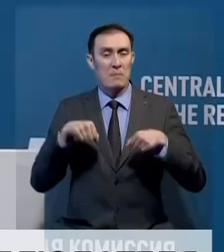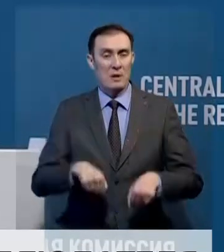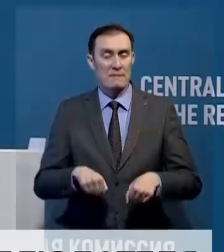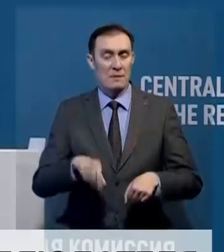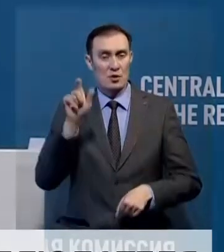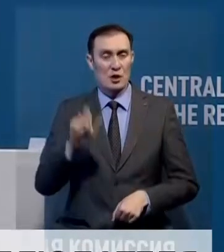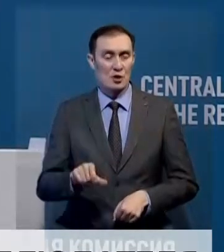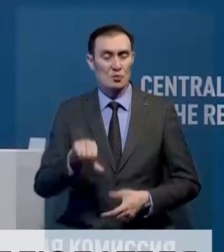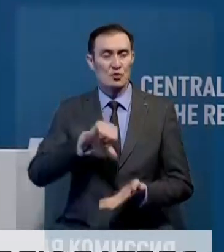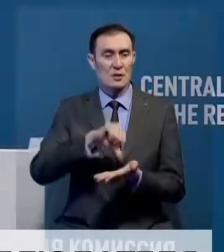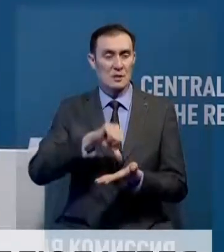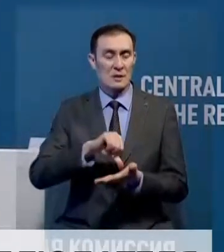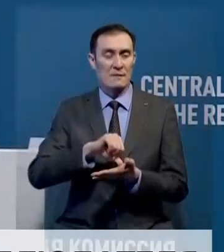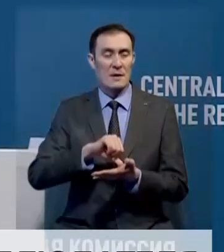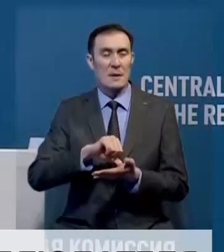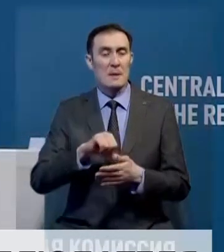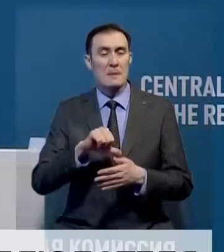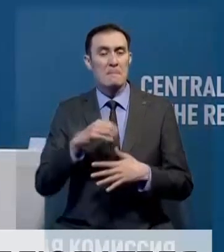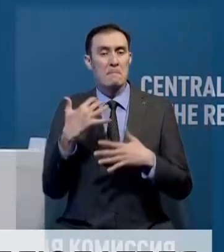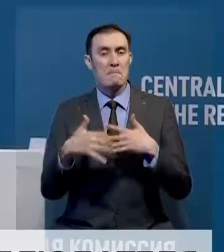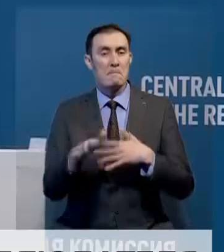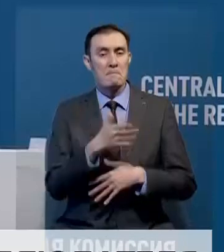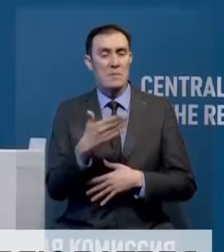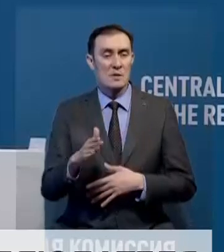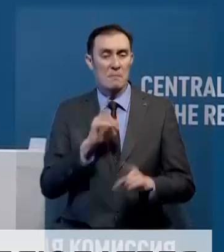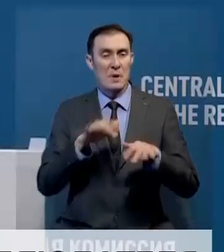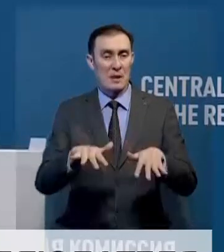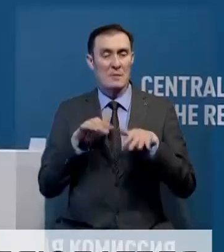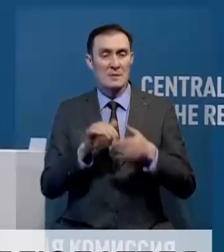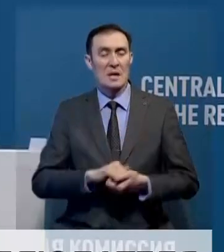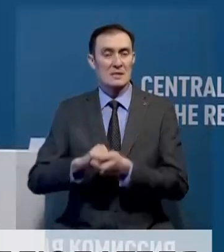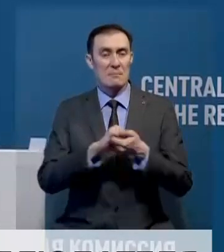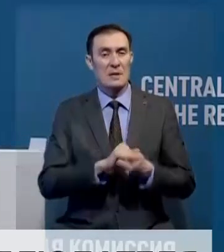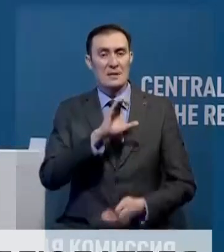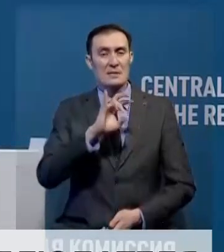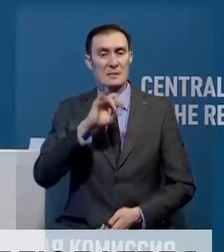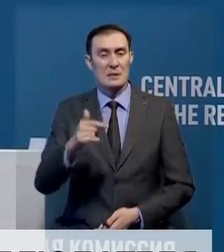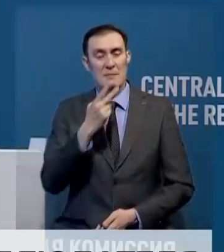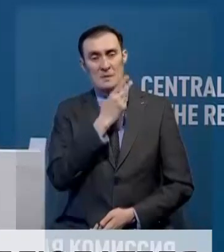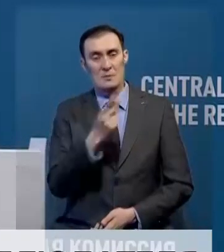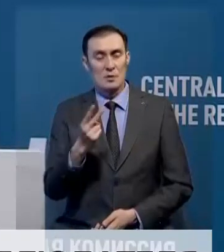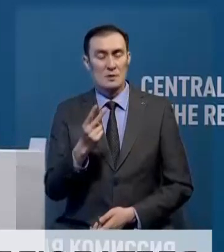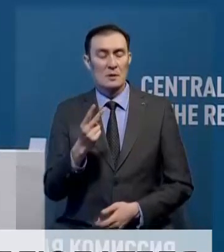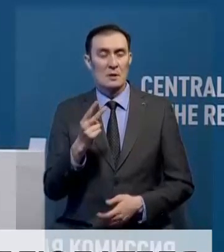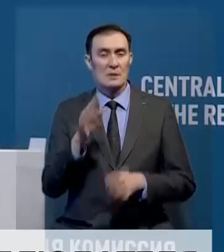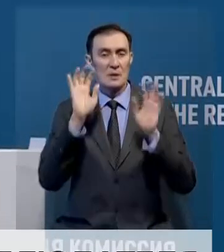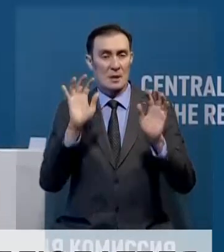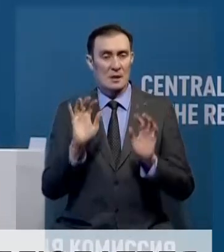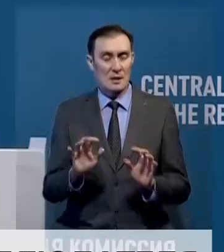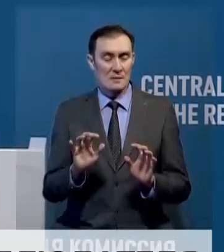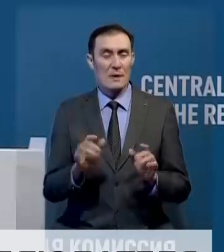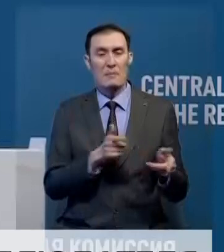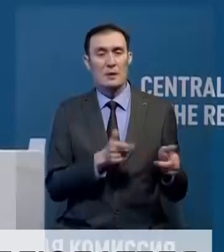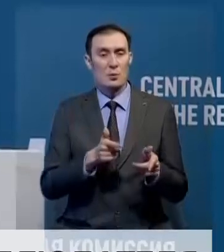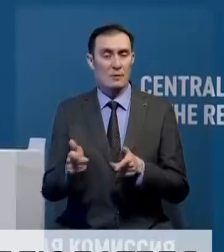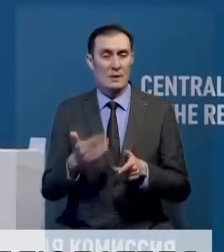граждан государств-участников Межпарламентской ассамблеи СНГ проанализирует избирательное законодательство, подготовит